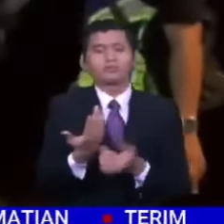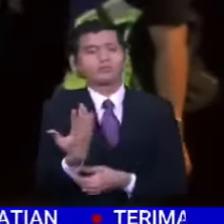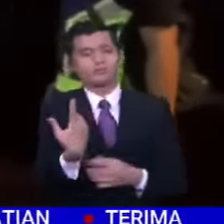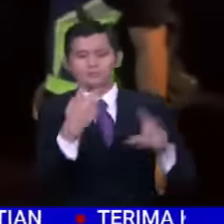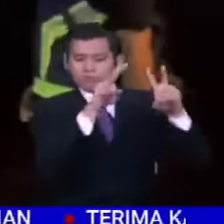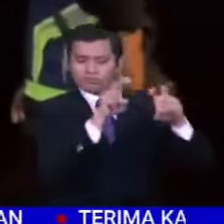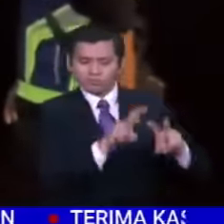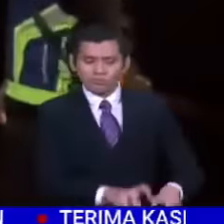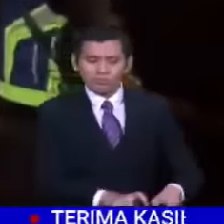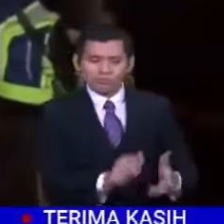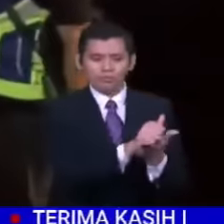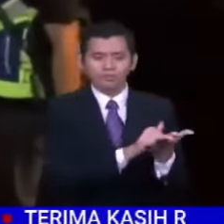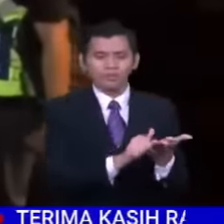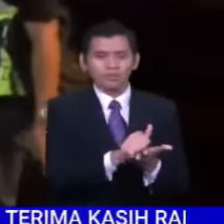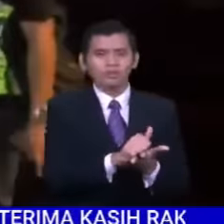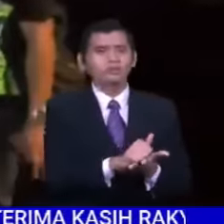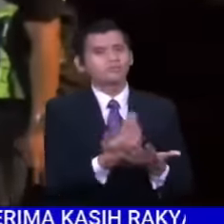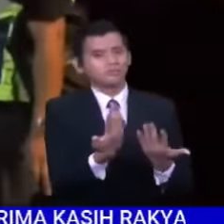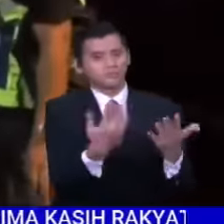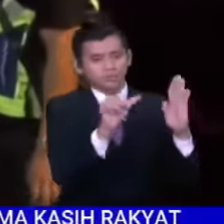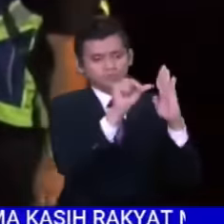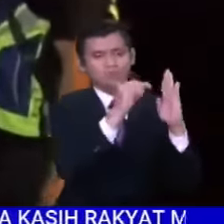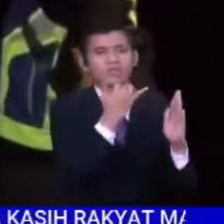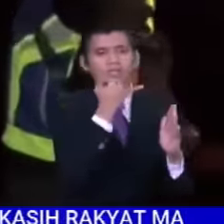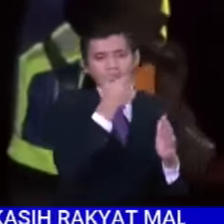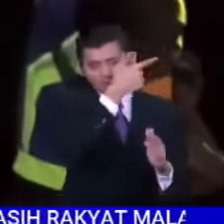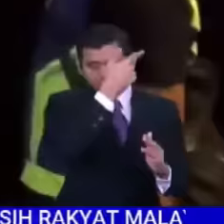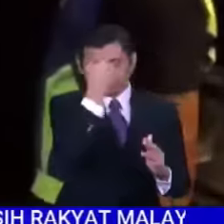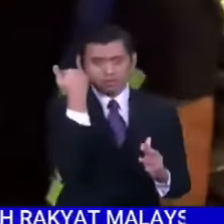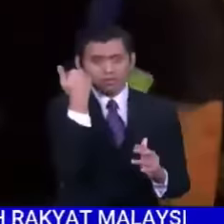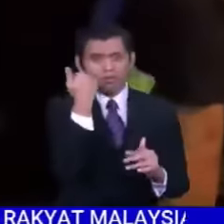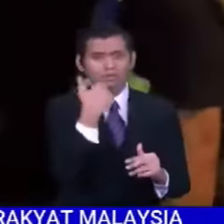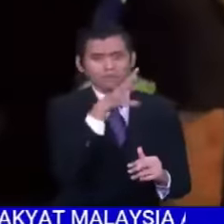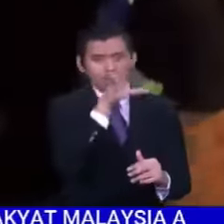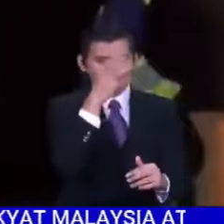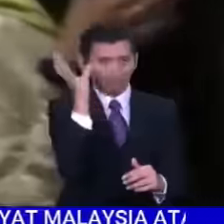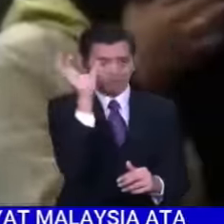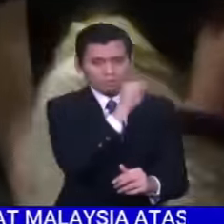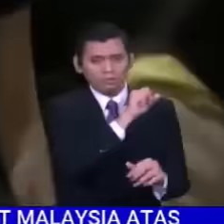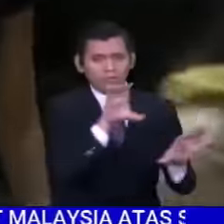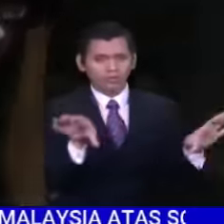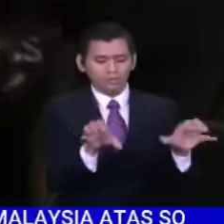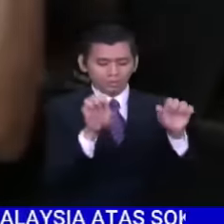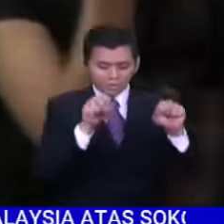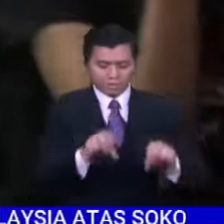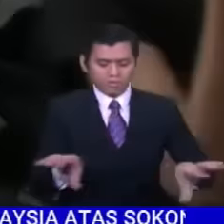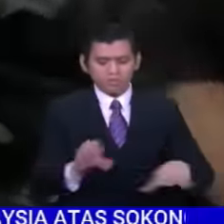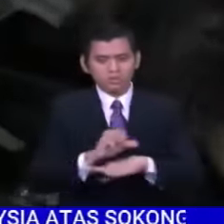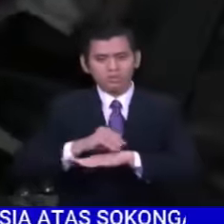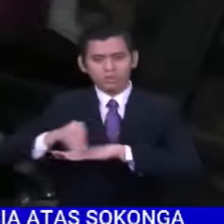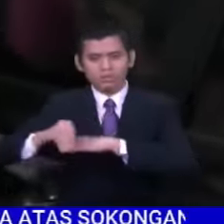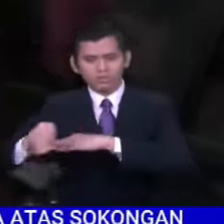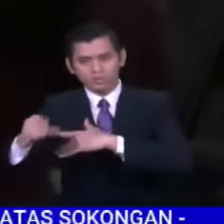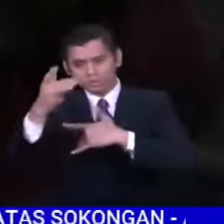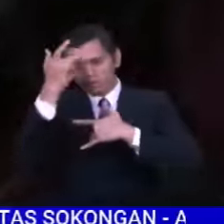Seksyen 269 Kanun Keseksaan, Kesalahan Kecuaian yang boleh menyebabkan jangkitan penyakit berbahaya